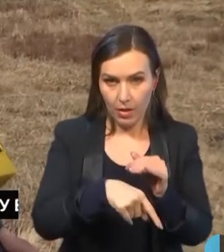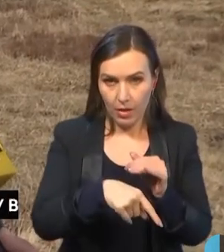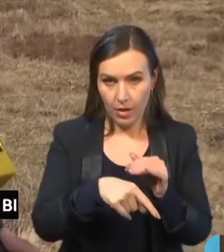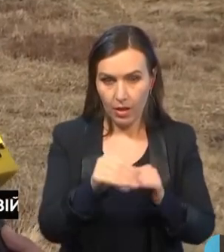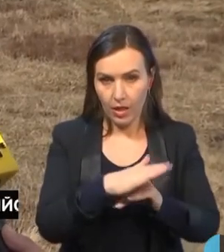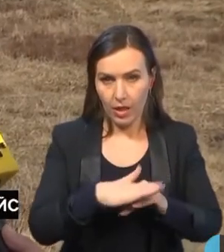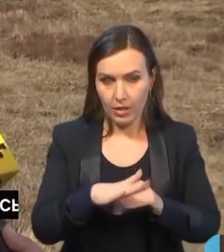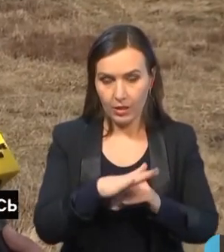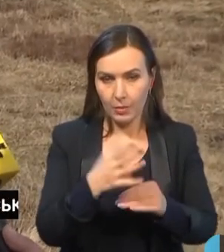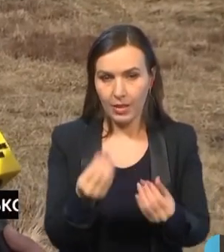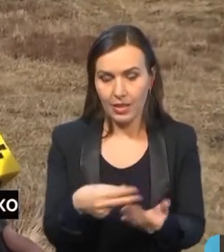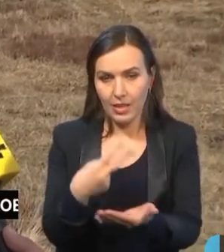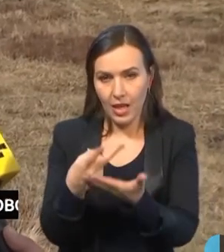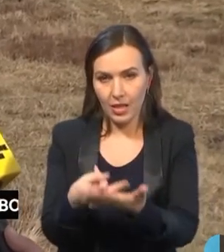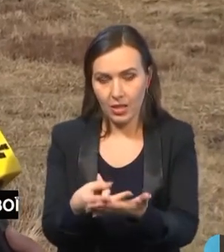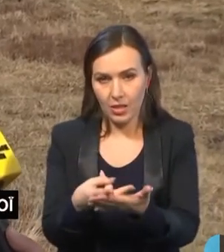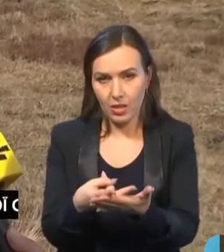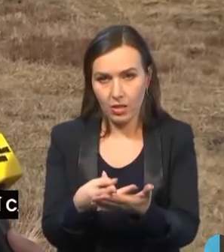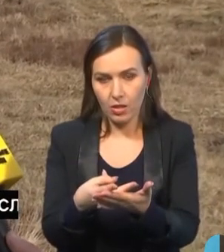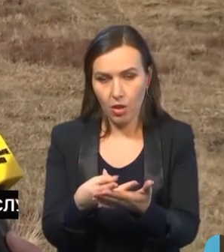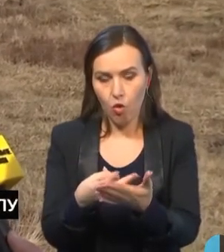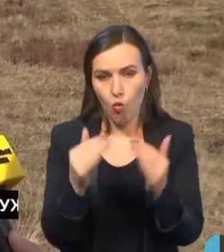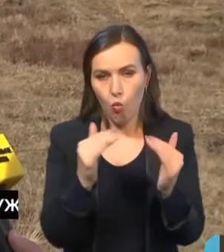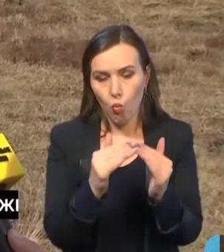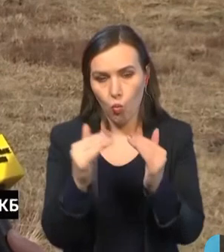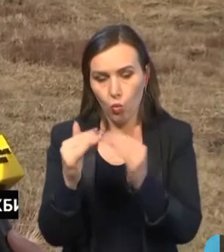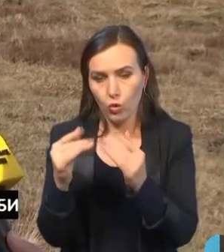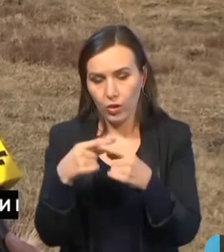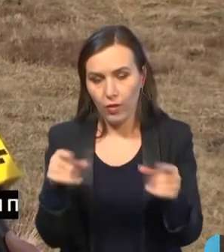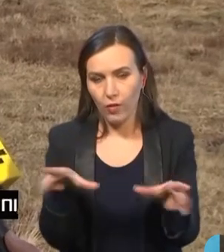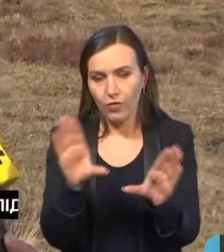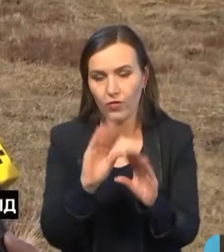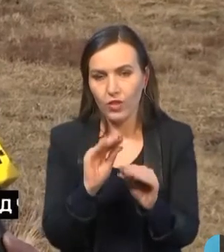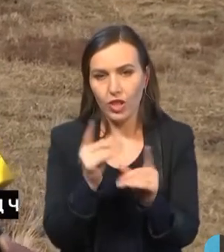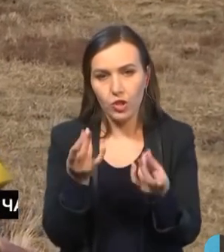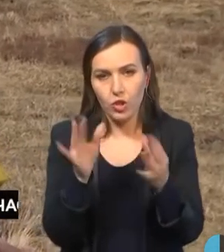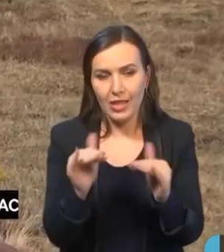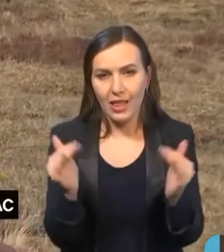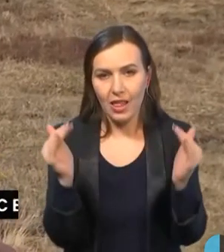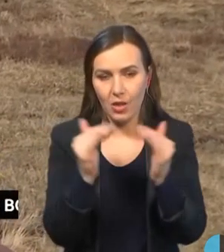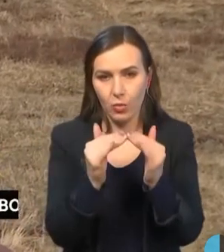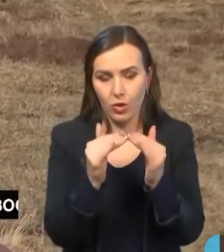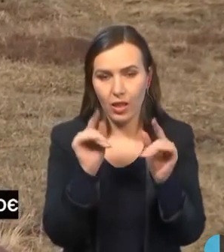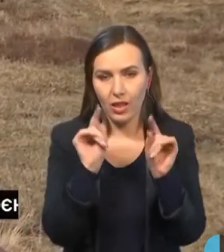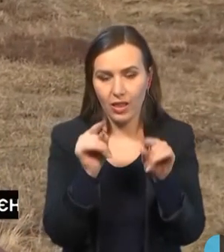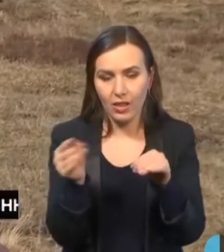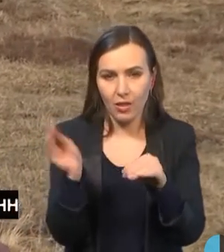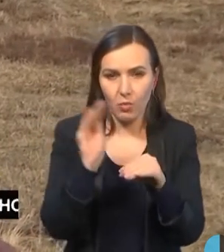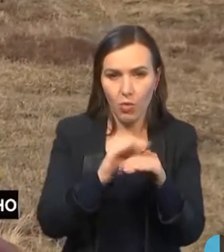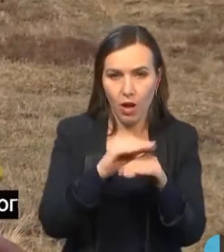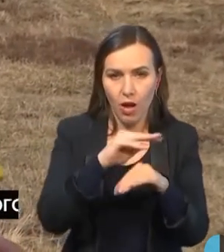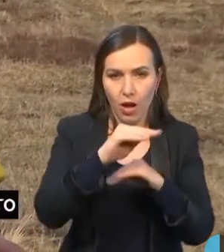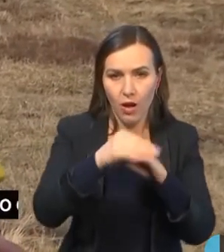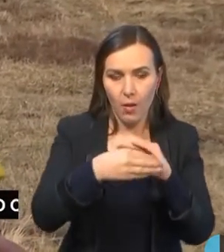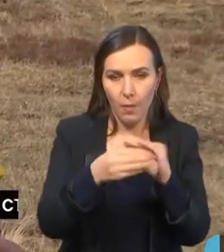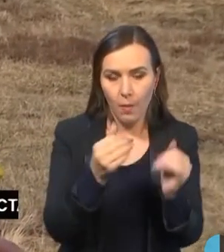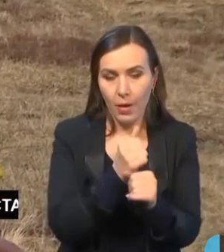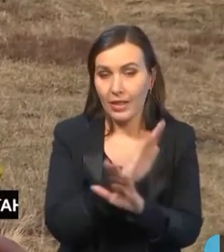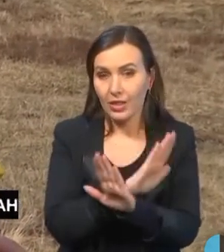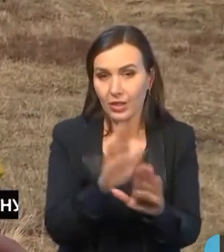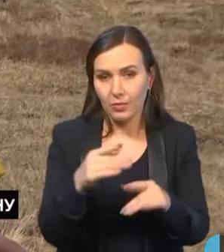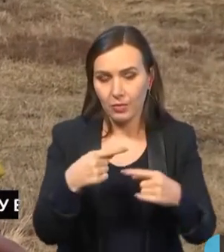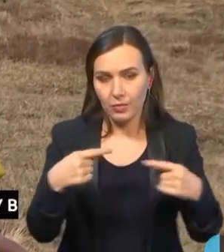ще лежать на будинках. Все, що залишилось на будинках, там лежать міни, нерозірвані